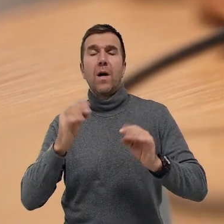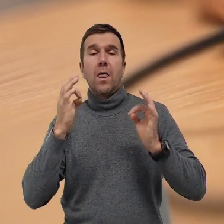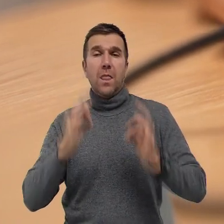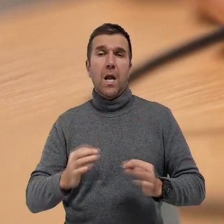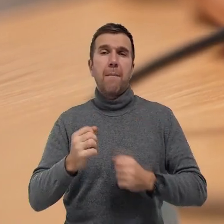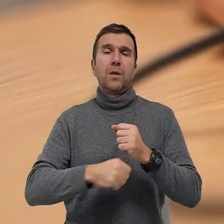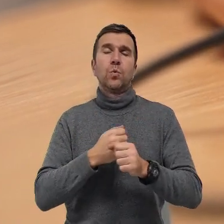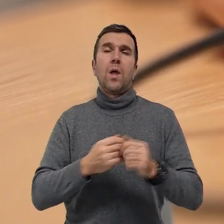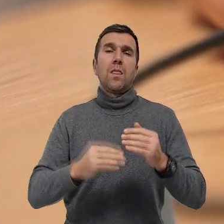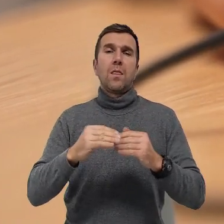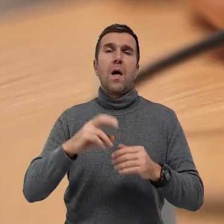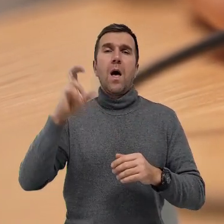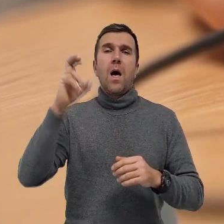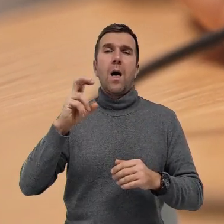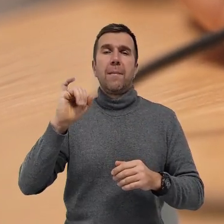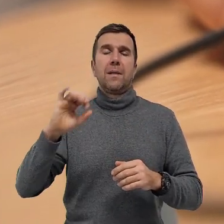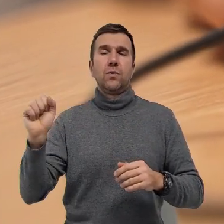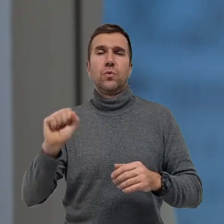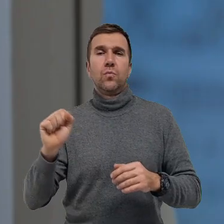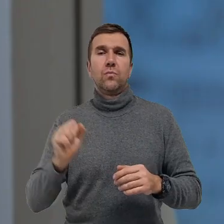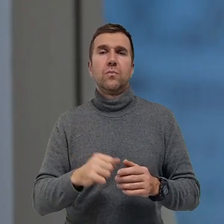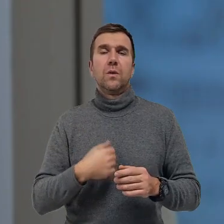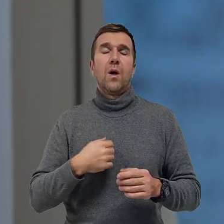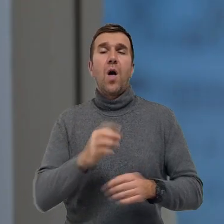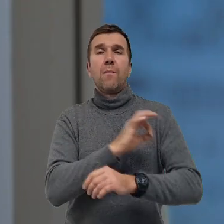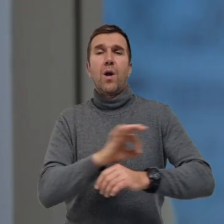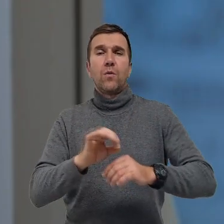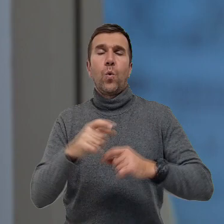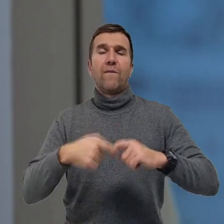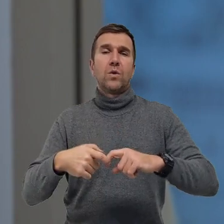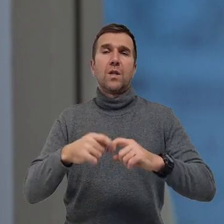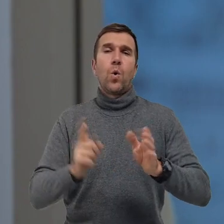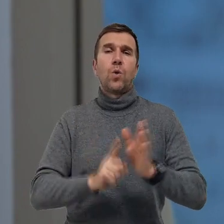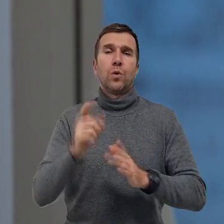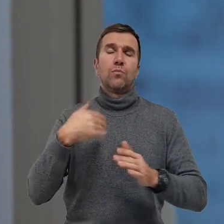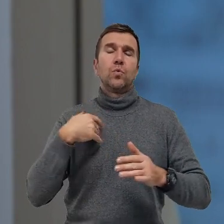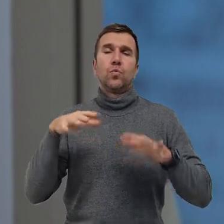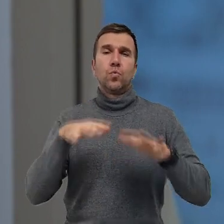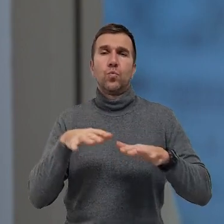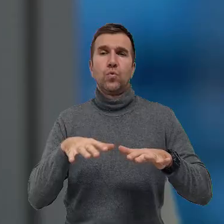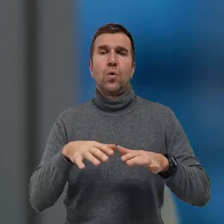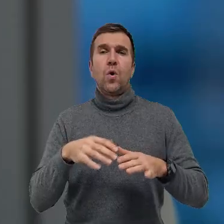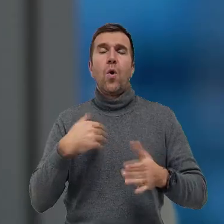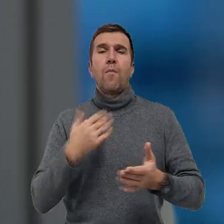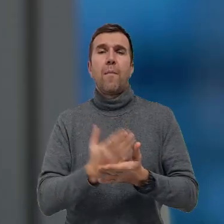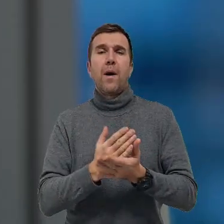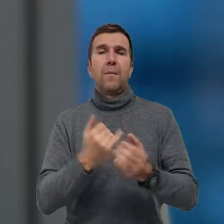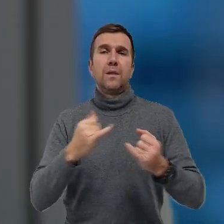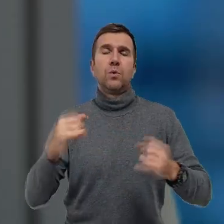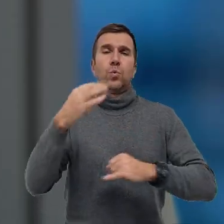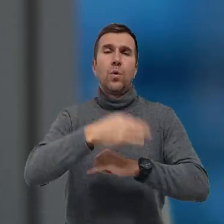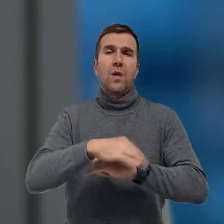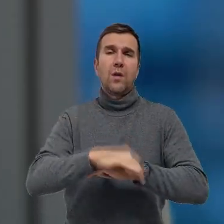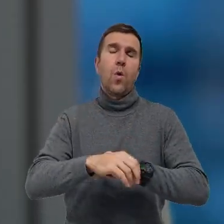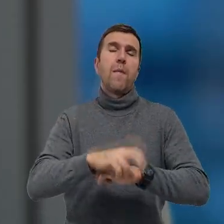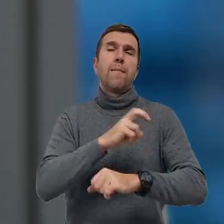obecnie pracuję nad habilitacją także z tej dziedziny prawa. Projektów związanych z kosmosem było sporo. Pomagałam m.in.